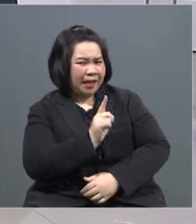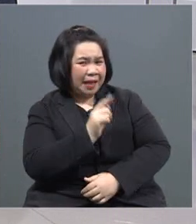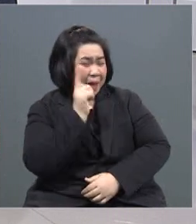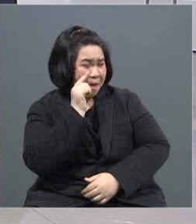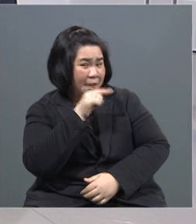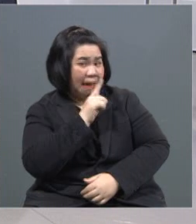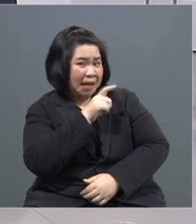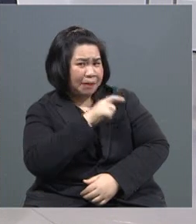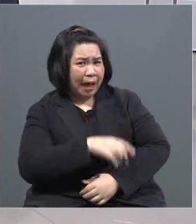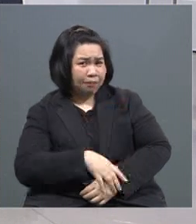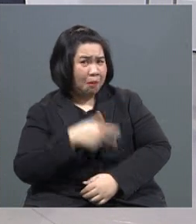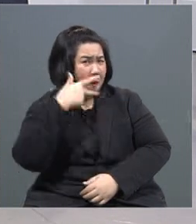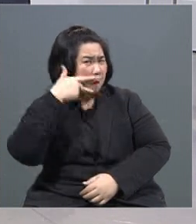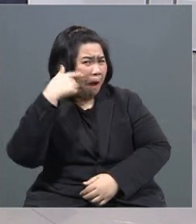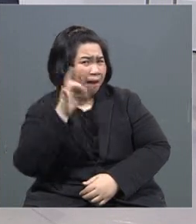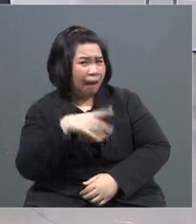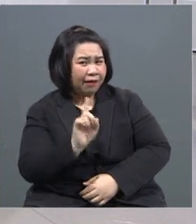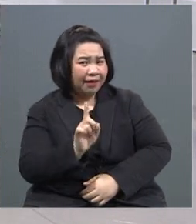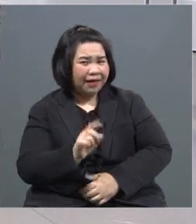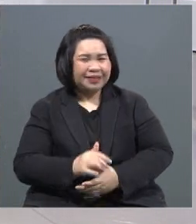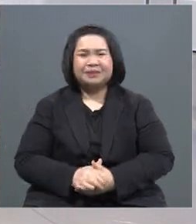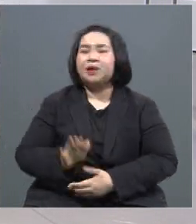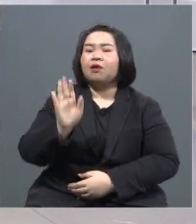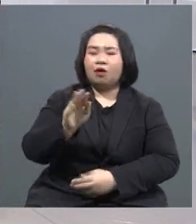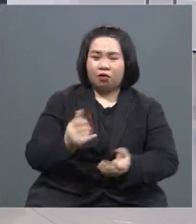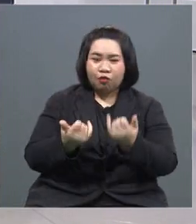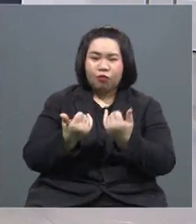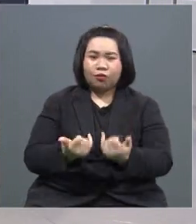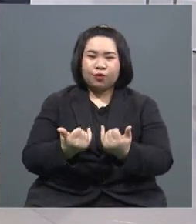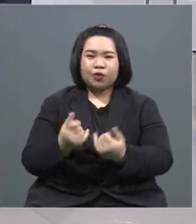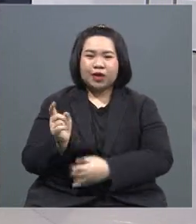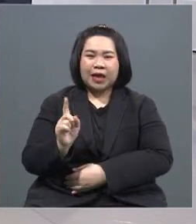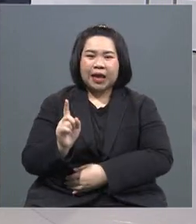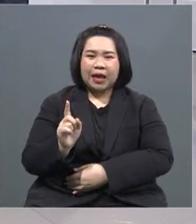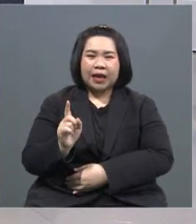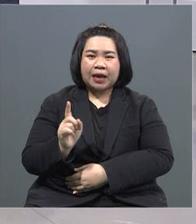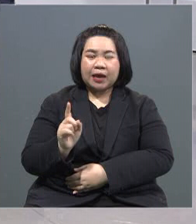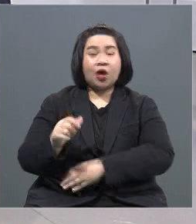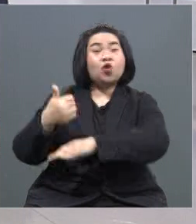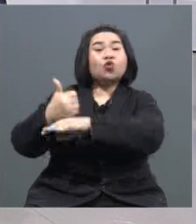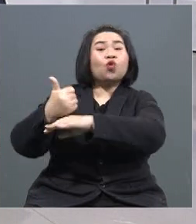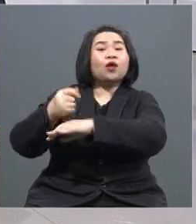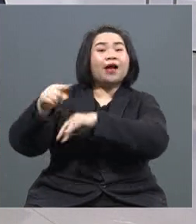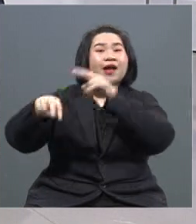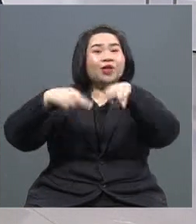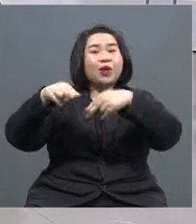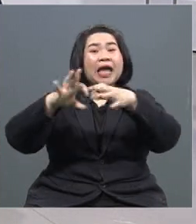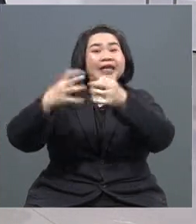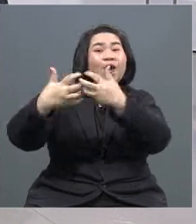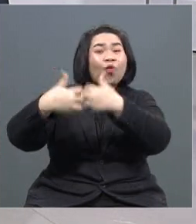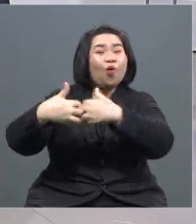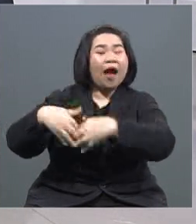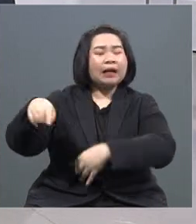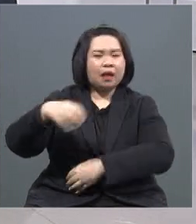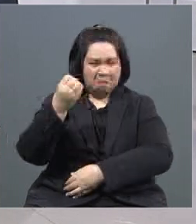หวานที่เป็นห่วง นั่นแหละเสียงน้ำตาจะขึ้นไหมแม ่เดี๋ยวนี้โค้ชเป็กที่ไปดูแลเรื่องโรงงานนะคะเ